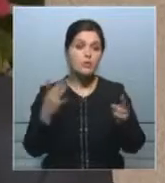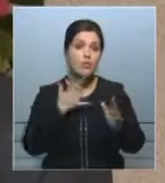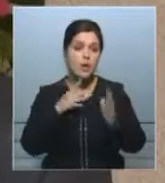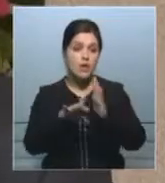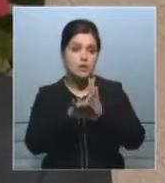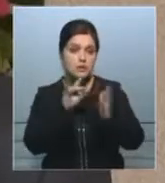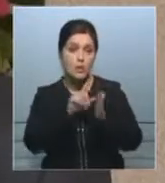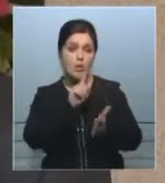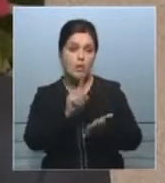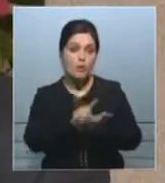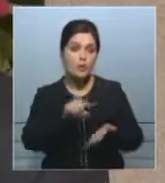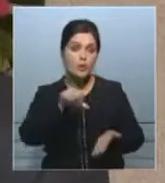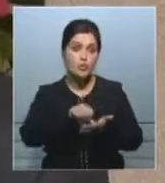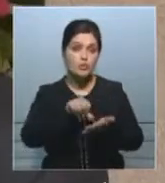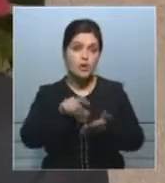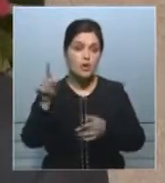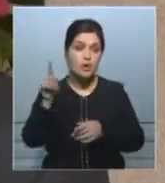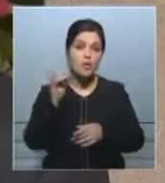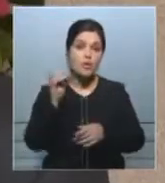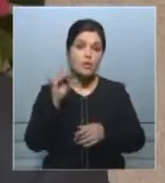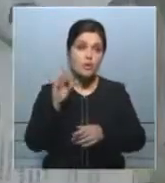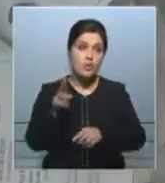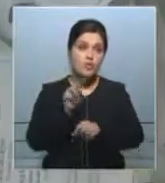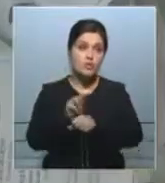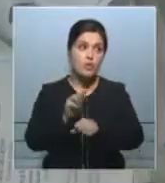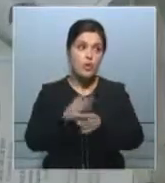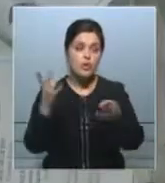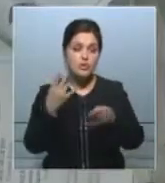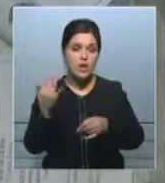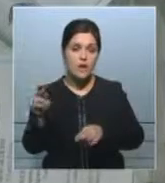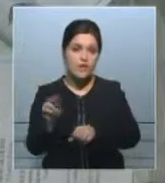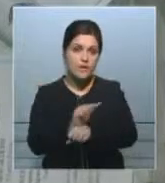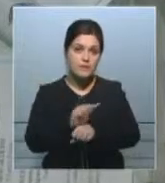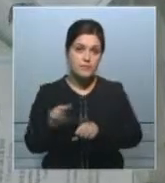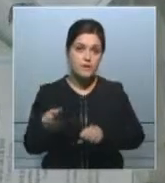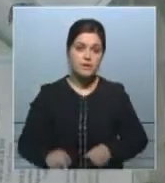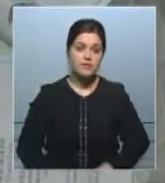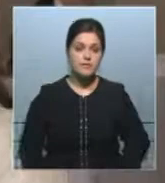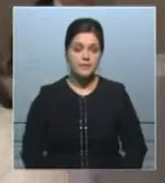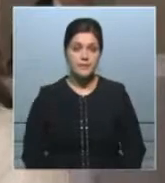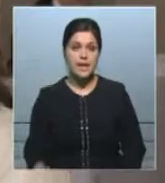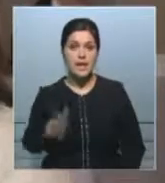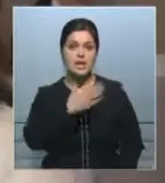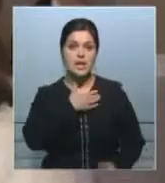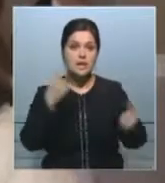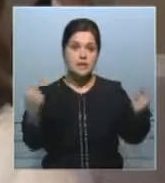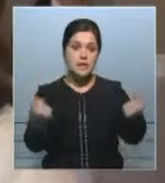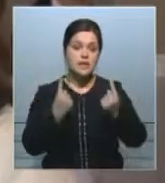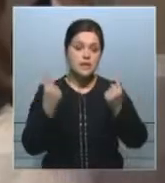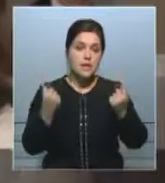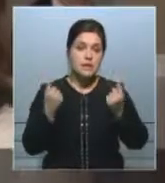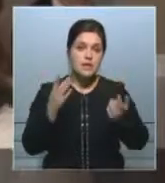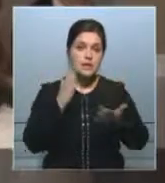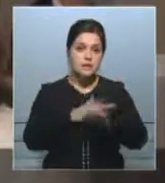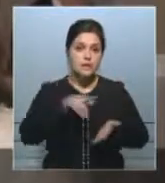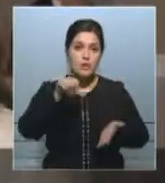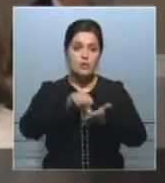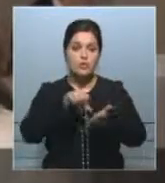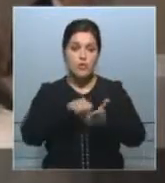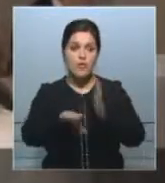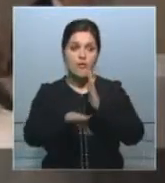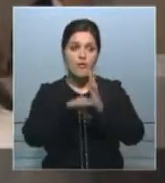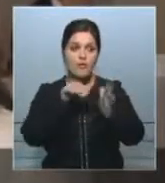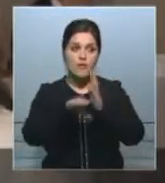тоже урок на две тоже для нас традиция участвовать в выборах